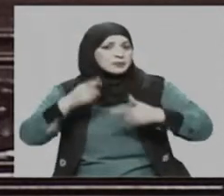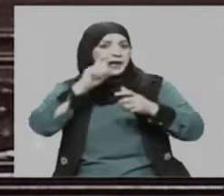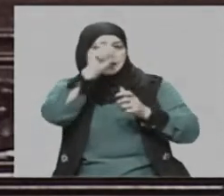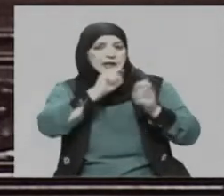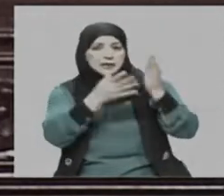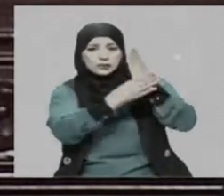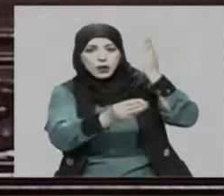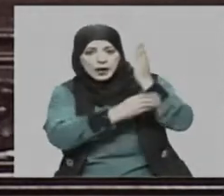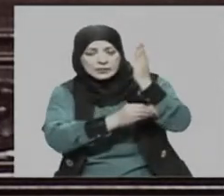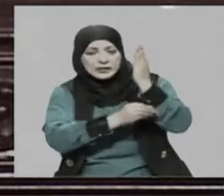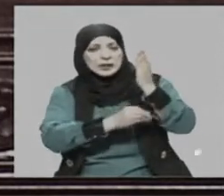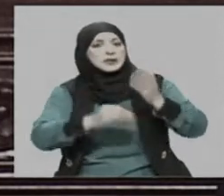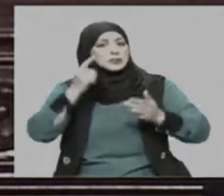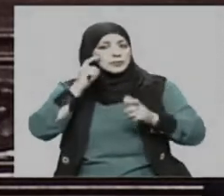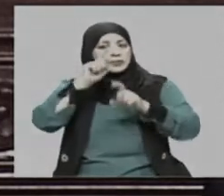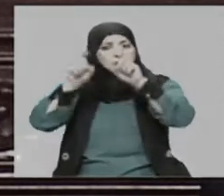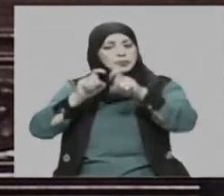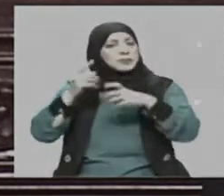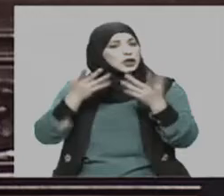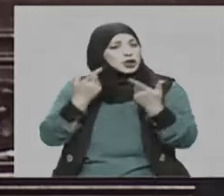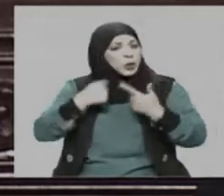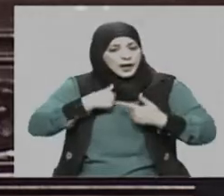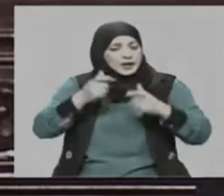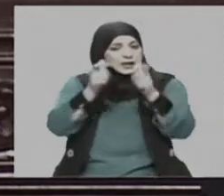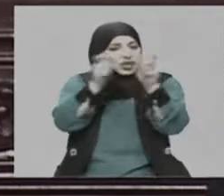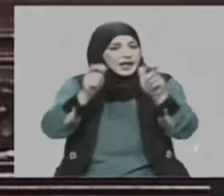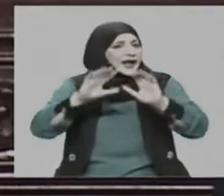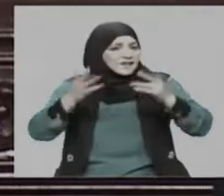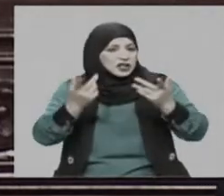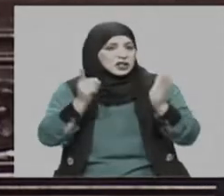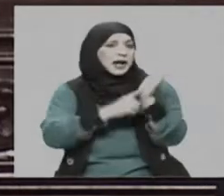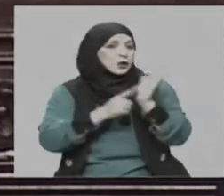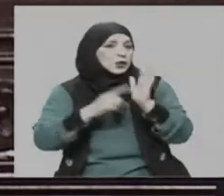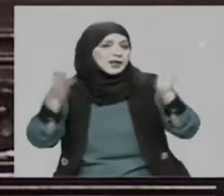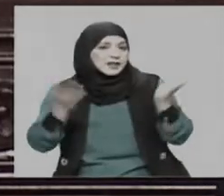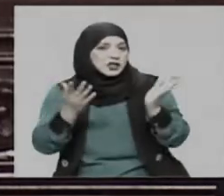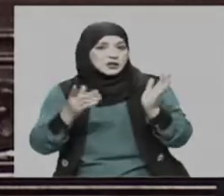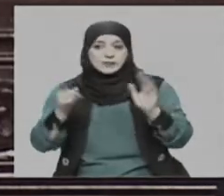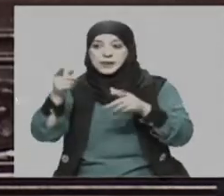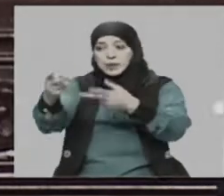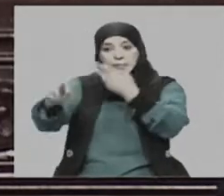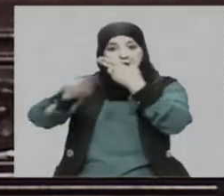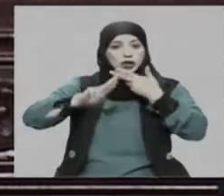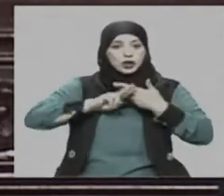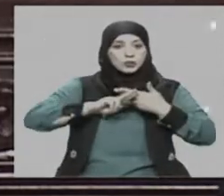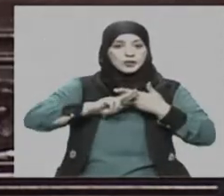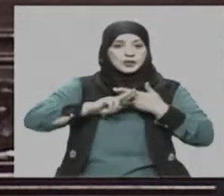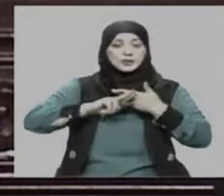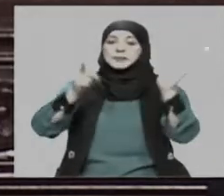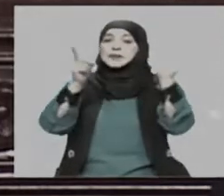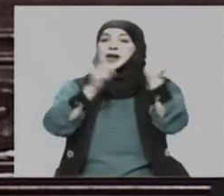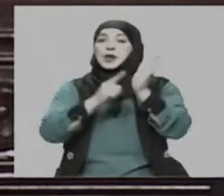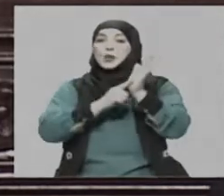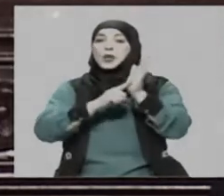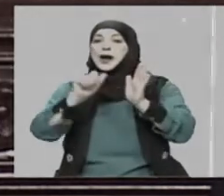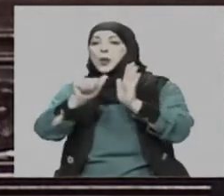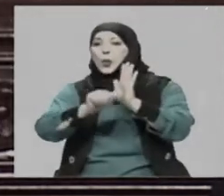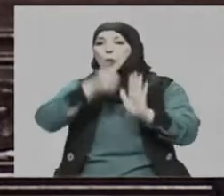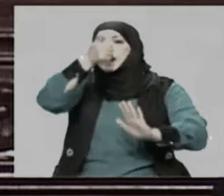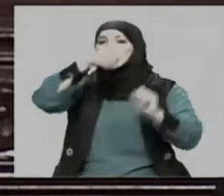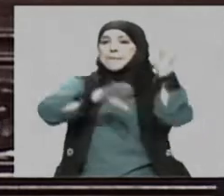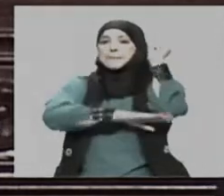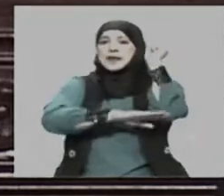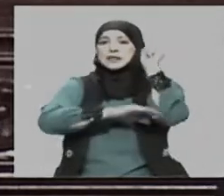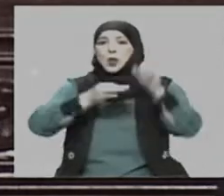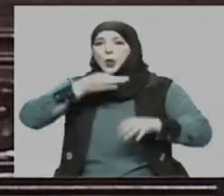ما هو مش شوية مش مذكر أسميهم. قالوا القانون يطلب أول حاجة أنك تصرح بمكاسبك الكل،